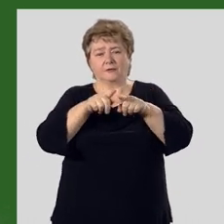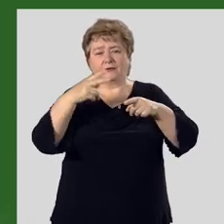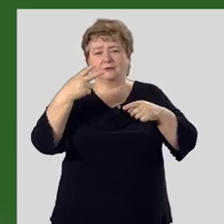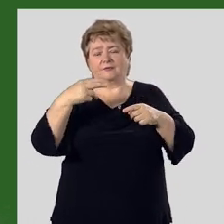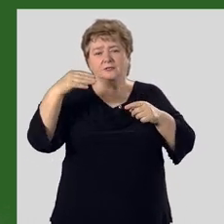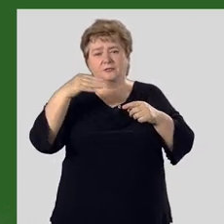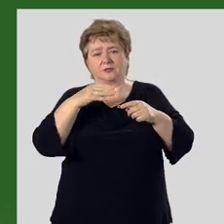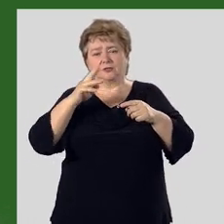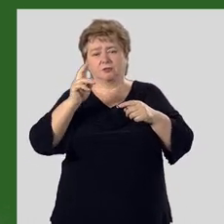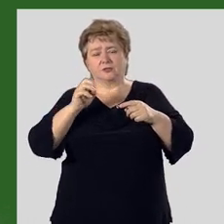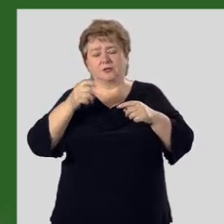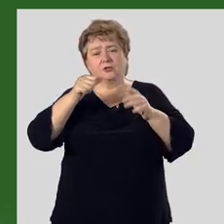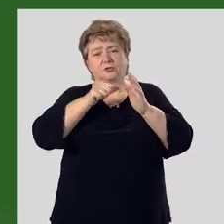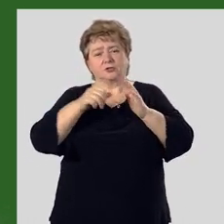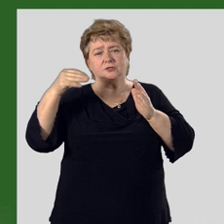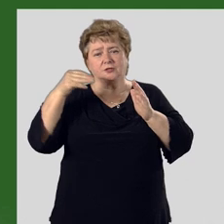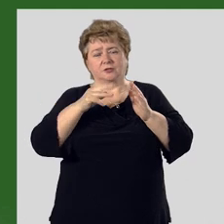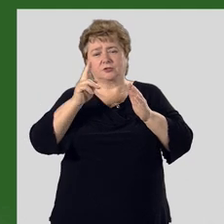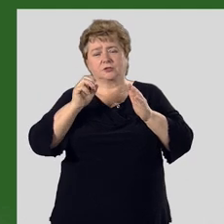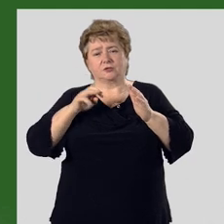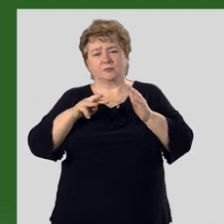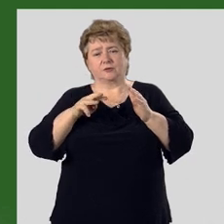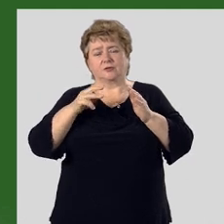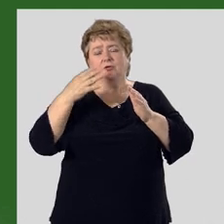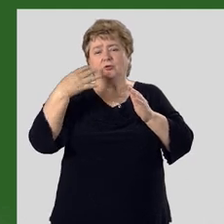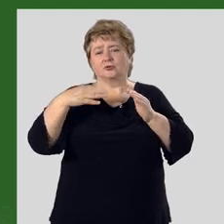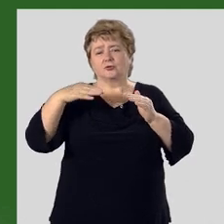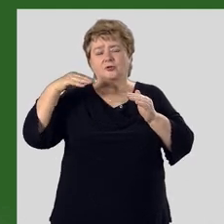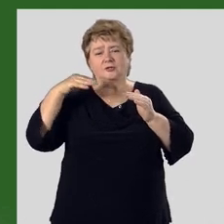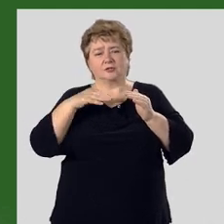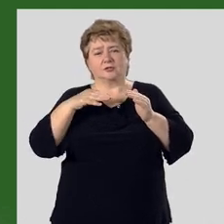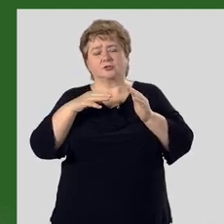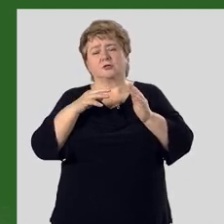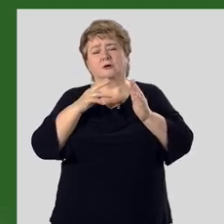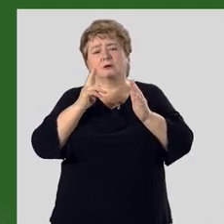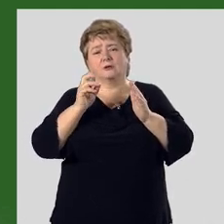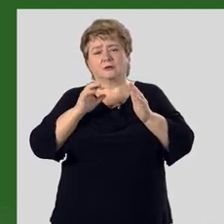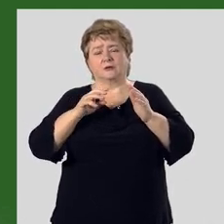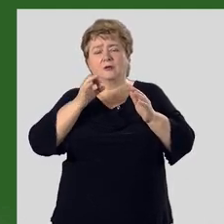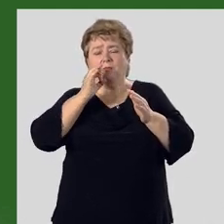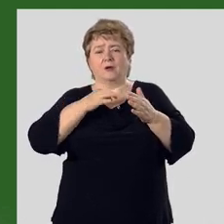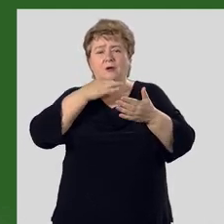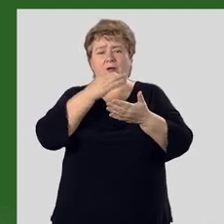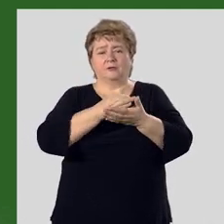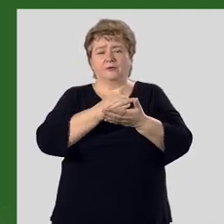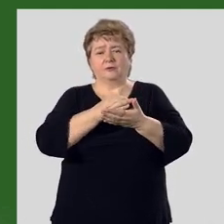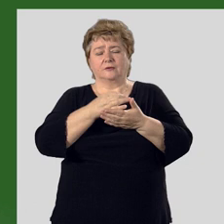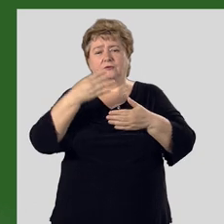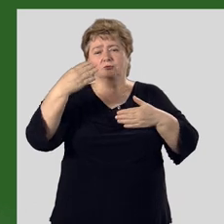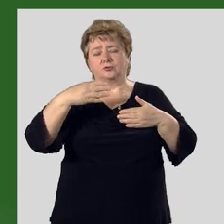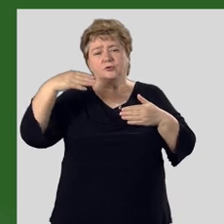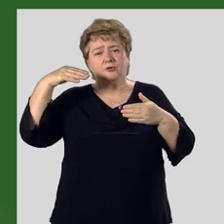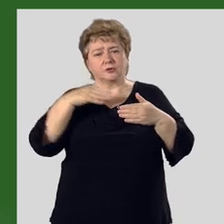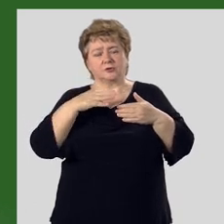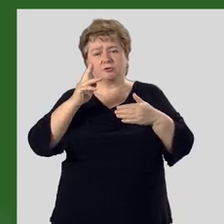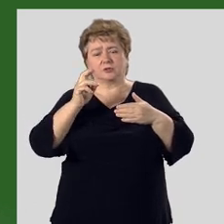тысяч километров, 60 тысяч километров, 40 тысяч километров. Правильный ответ – 40